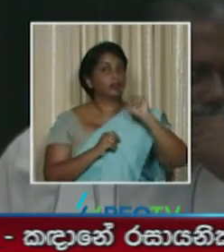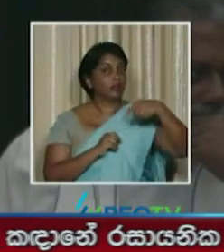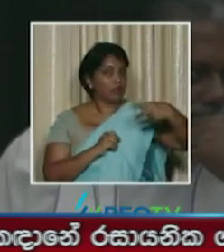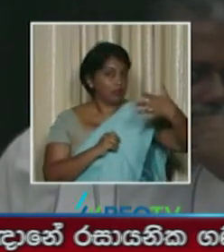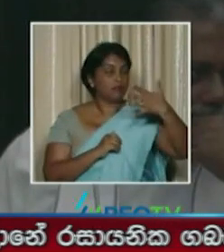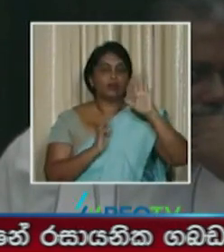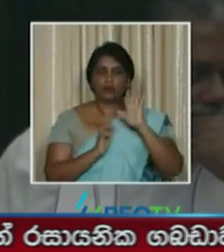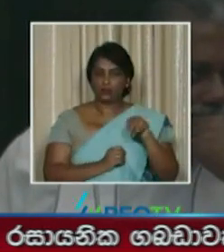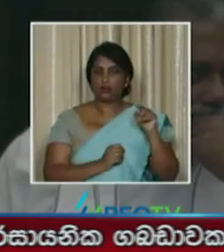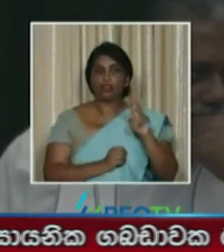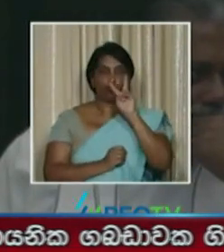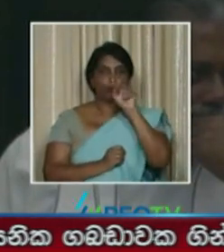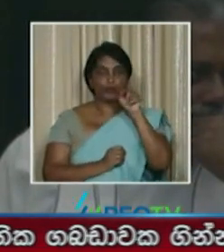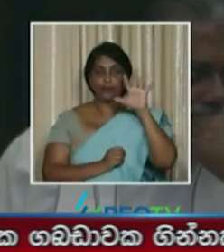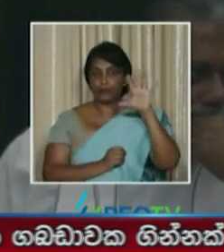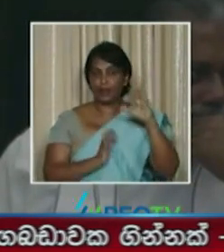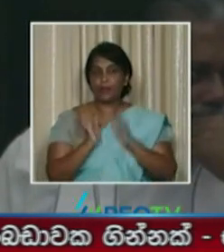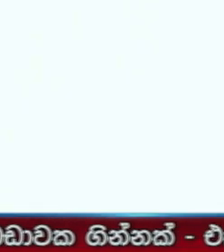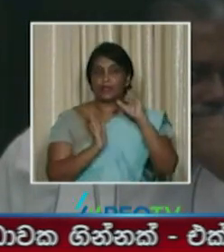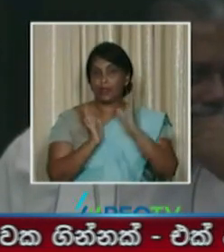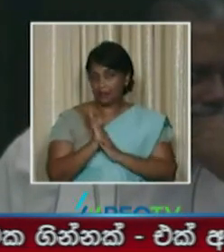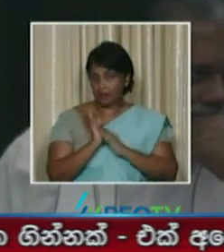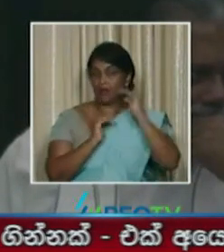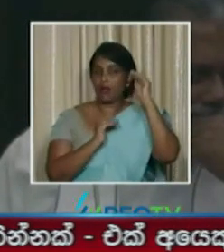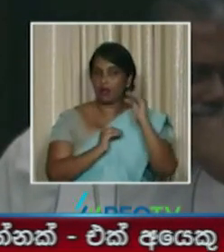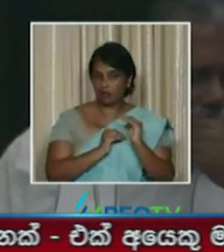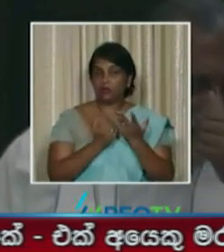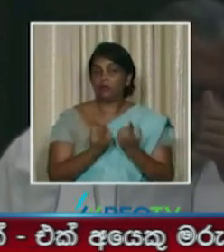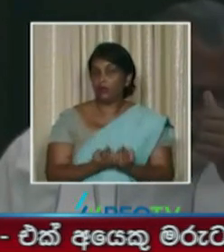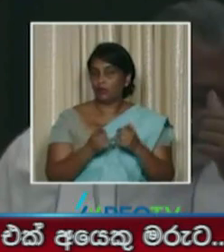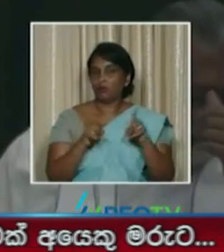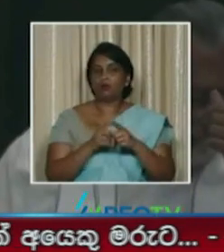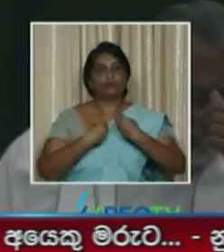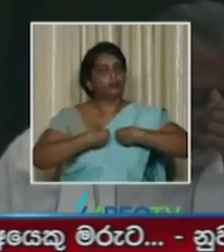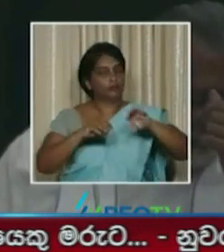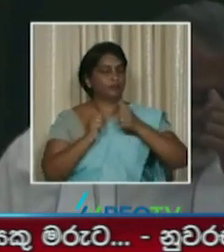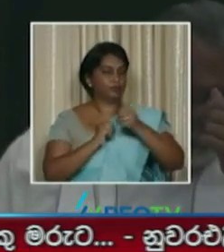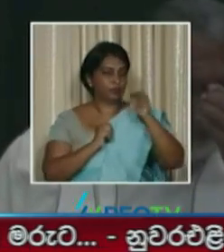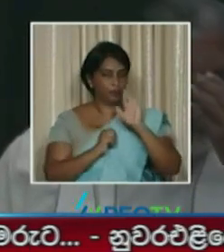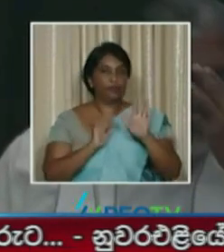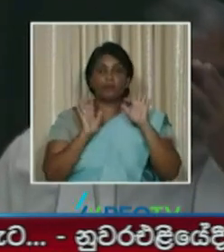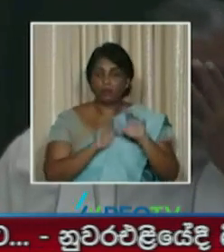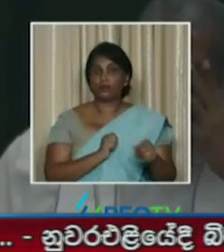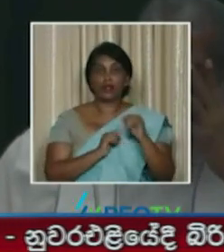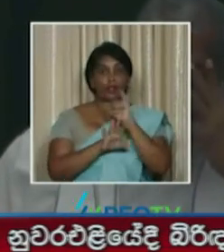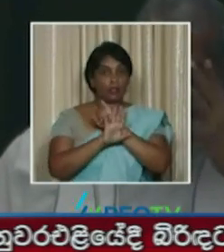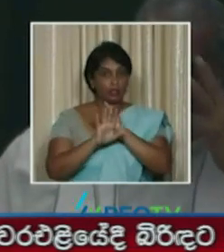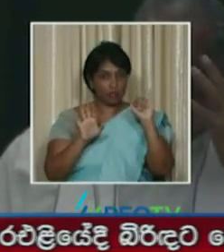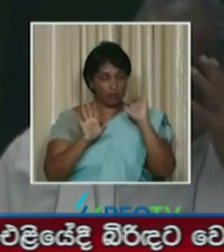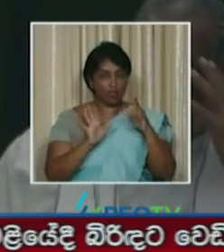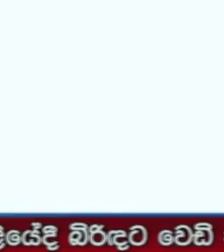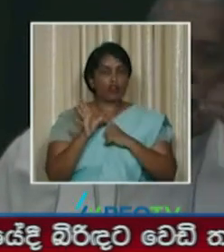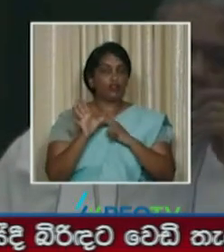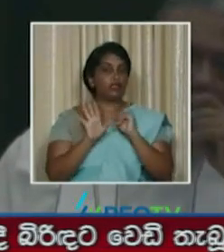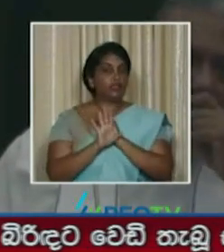පහ සඳහා 2.5 MCM වලට අඩු ප්‍රමාණයක් අවශ්‍යතාවයේ අනුව නිදහස් කරන්න අපි කටයුතු කරනවා කියන. හැබැයි එහෙම අපි කරාම අගෝස්තු මාසේ